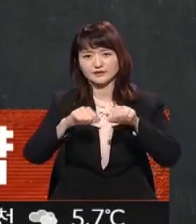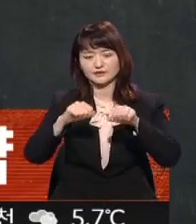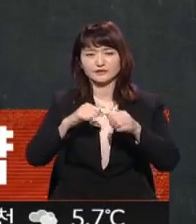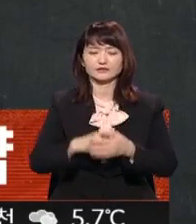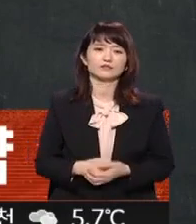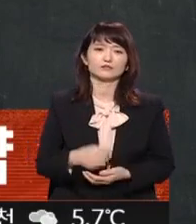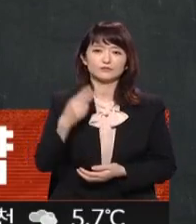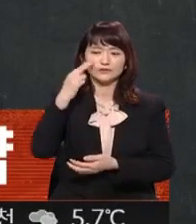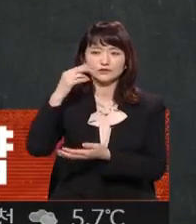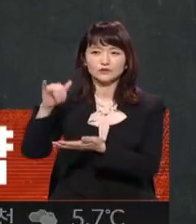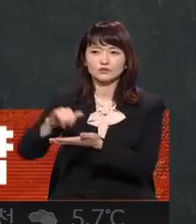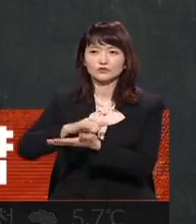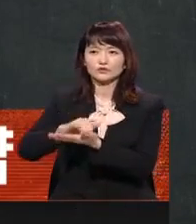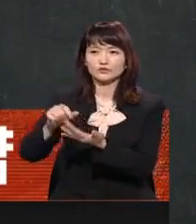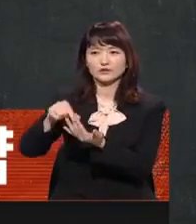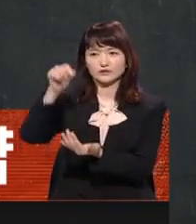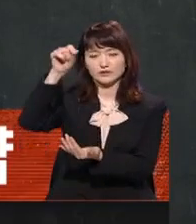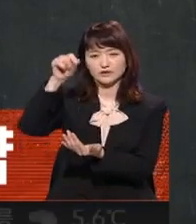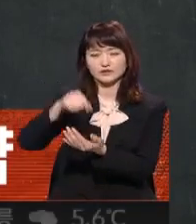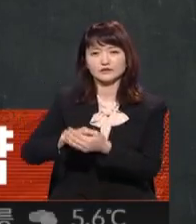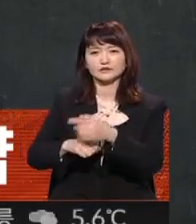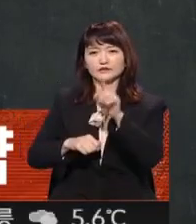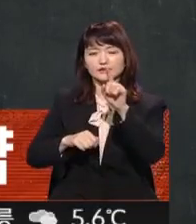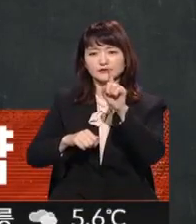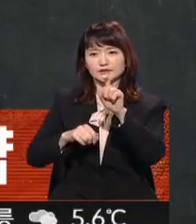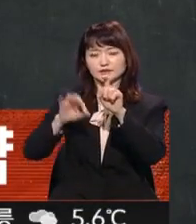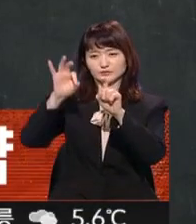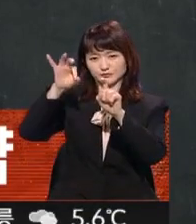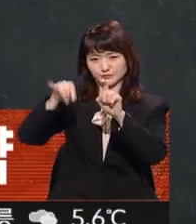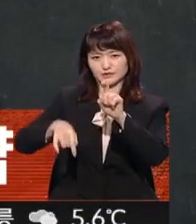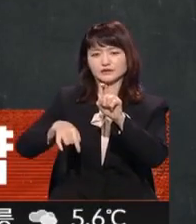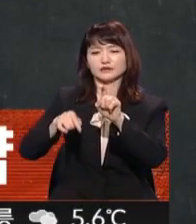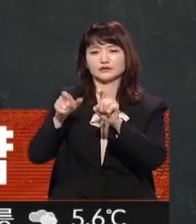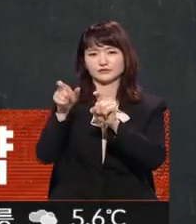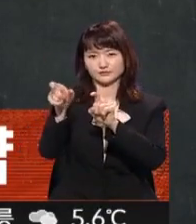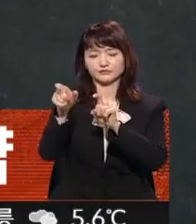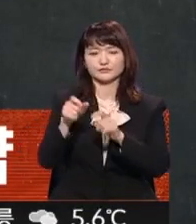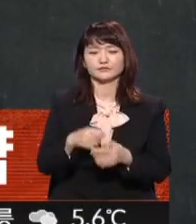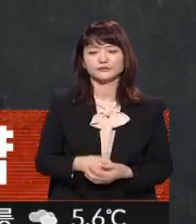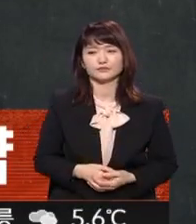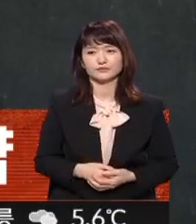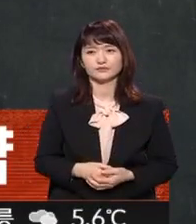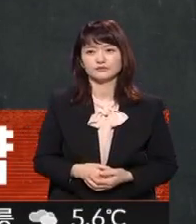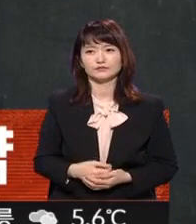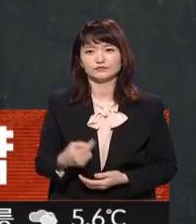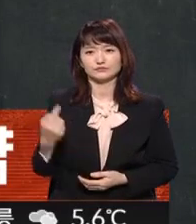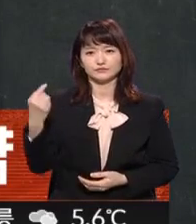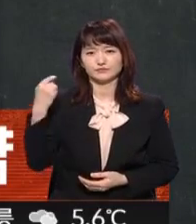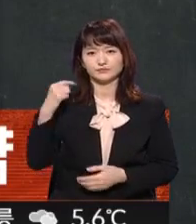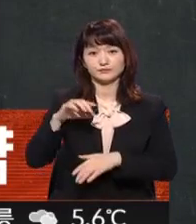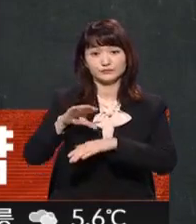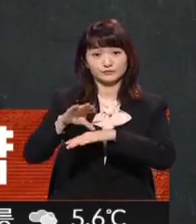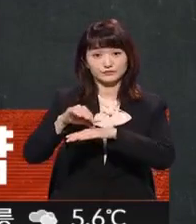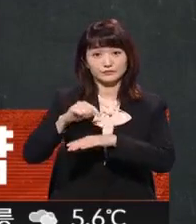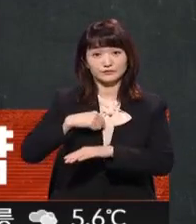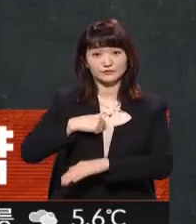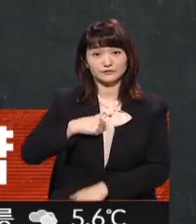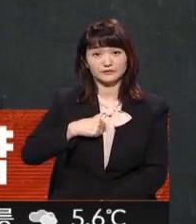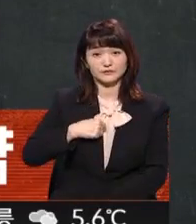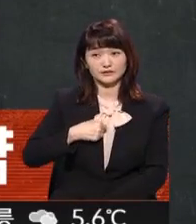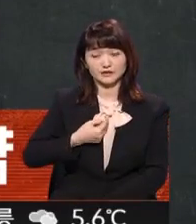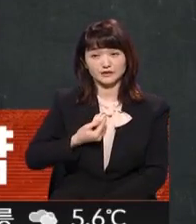선정한 올해 최고 배우 12인에 오르기도 했습니다 양변호사님 어제 처음에 한 방송에서 단독 뭐